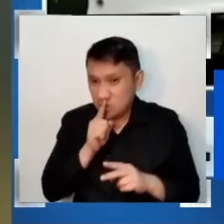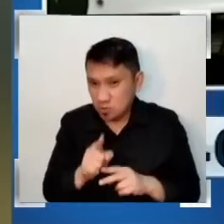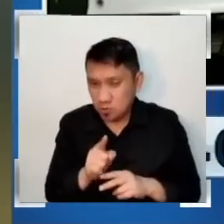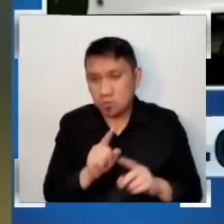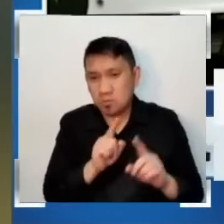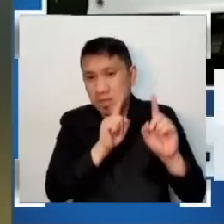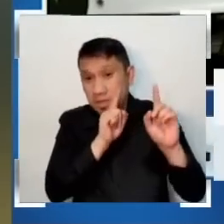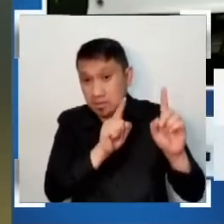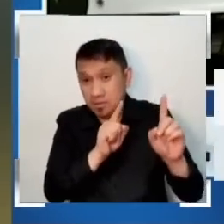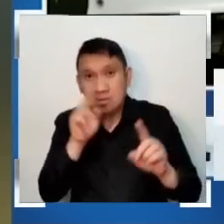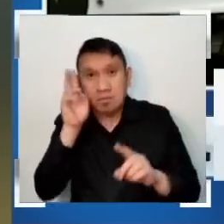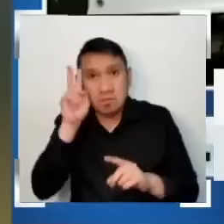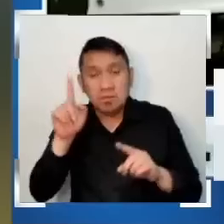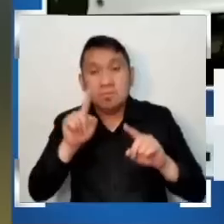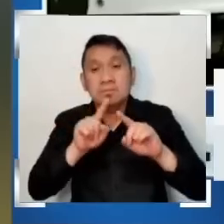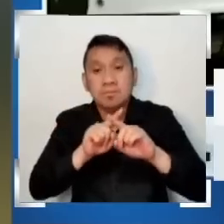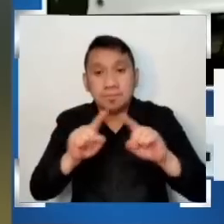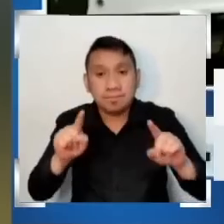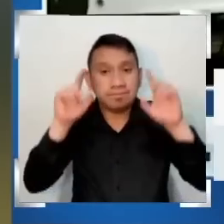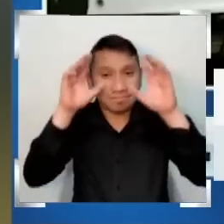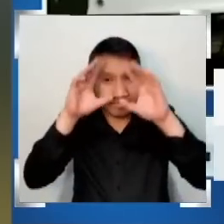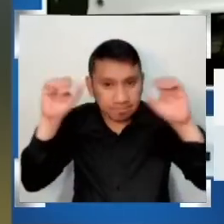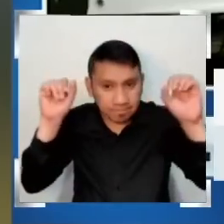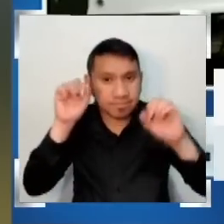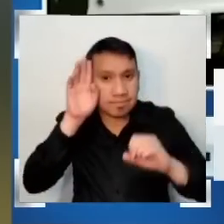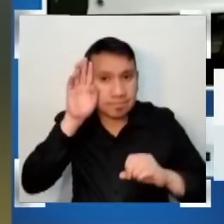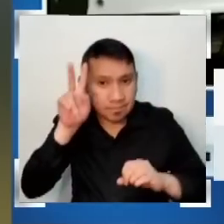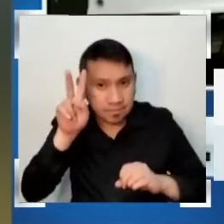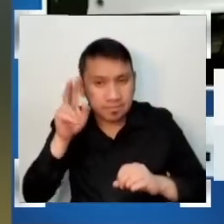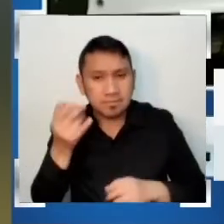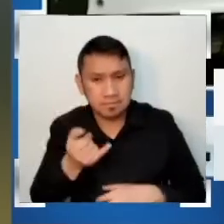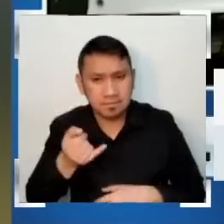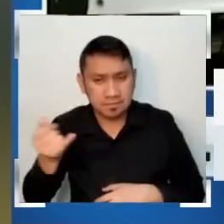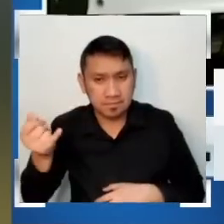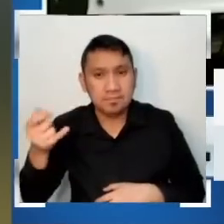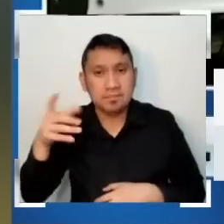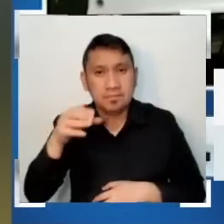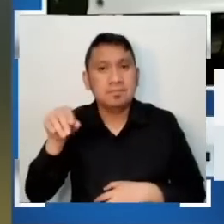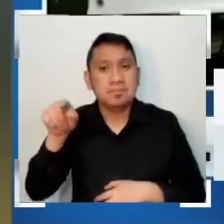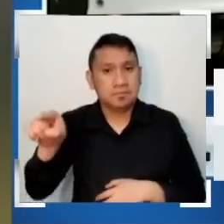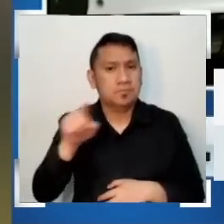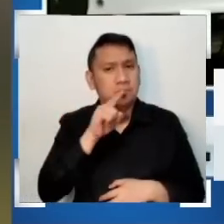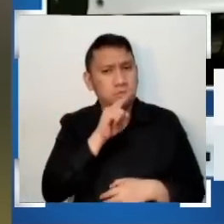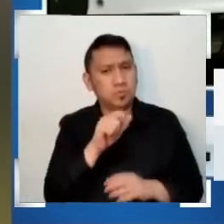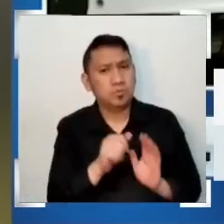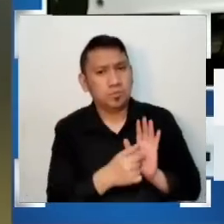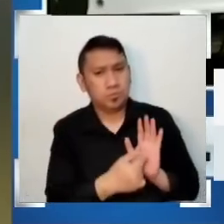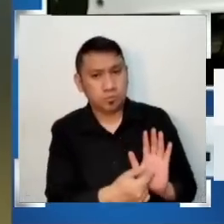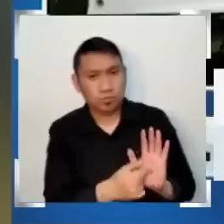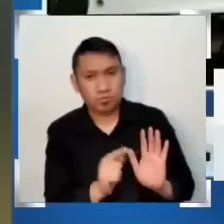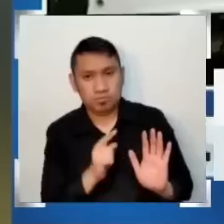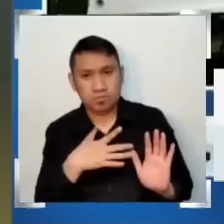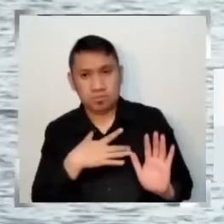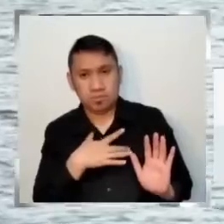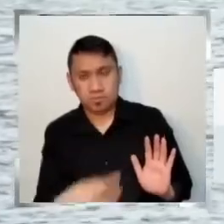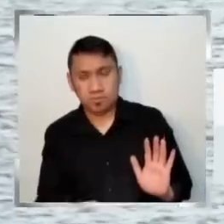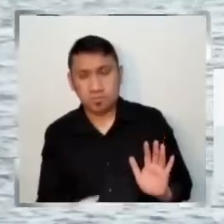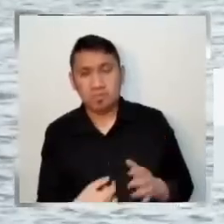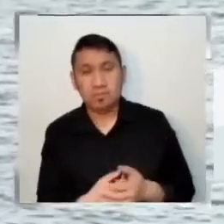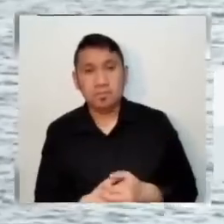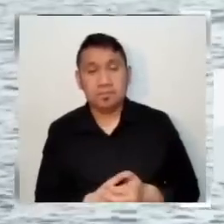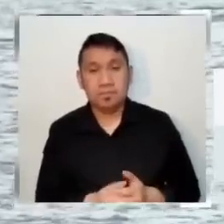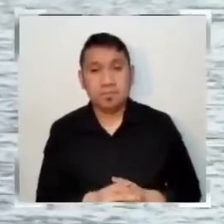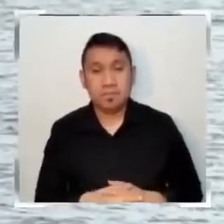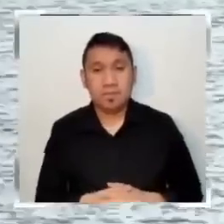was invited and he showed great interest also in watching the live fire exercise.